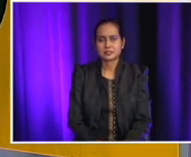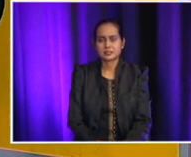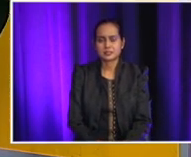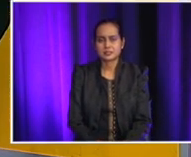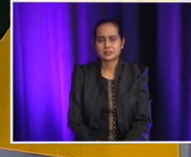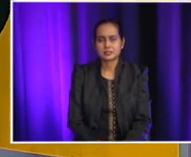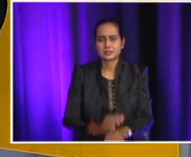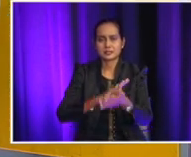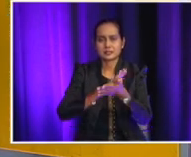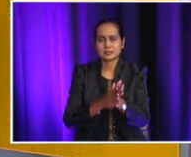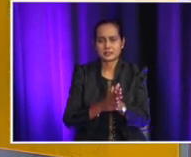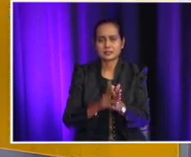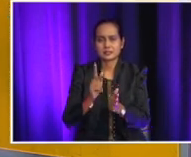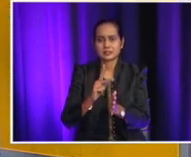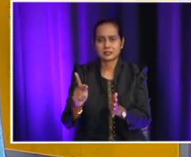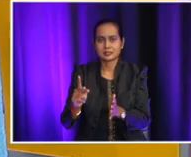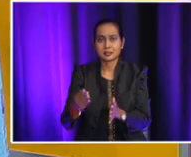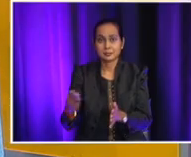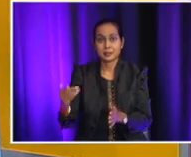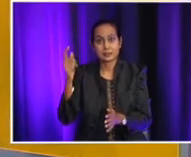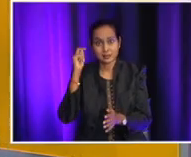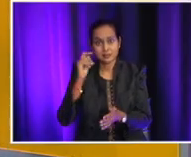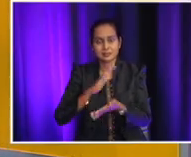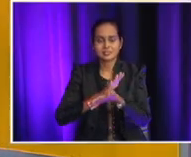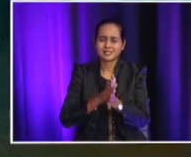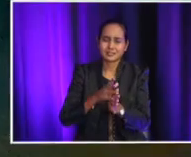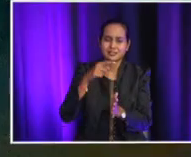pendidikannya bahan tadi diolah dalam bentuk puisi